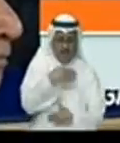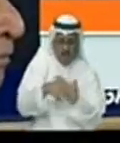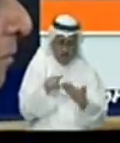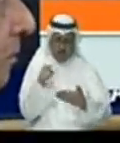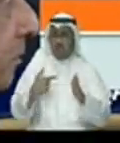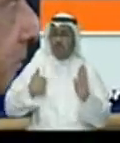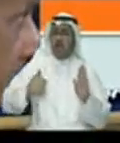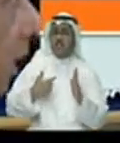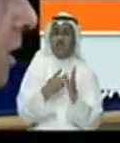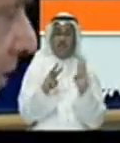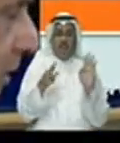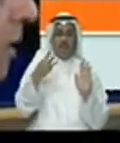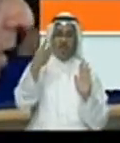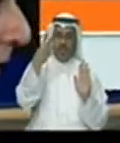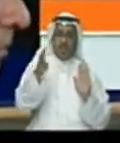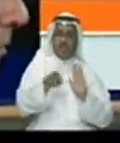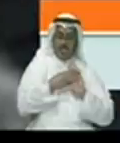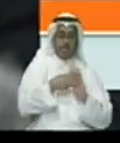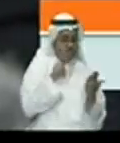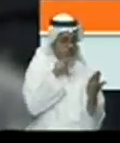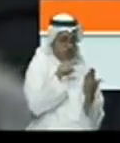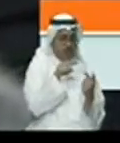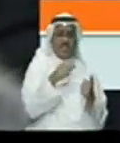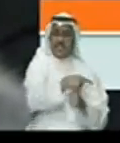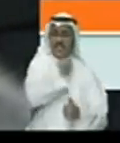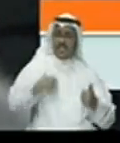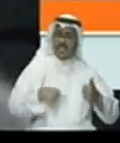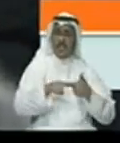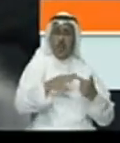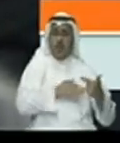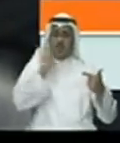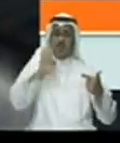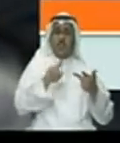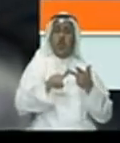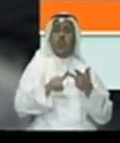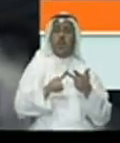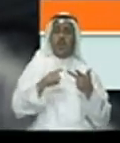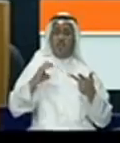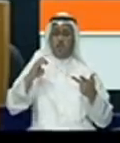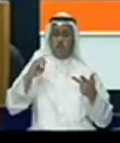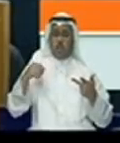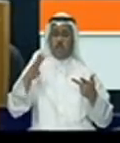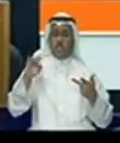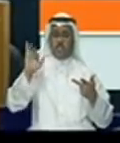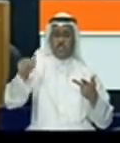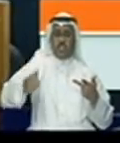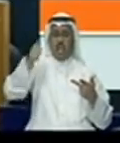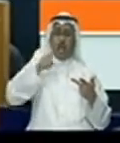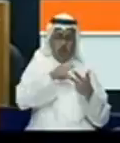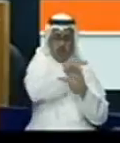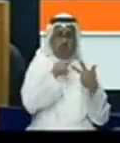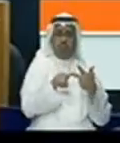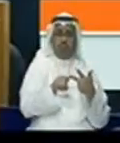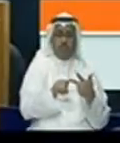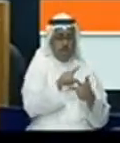من بين 3 مرشحين من كل من الصين وفرنسا وجورجيا. مدير